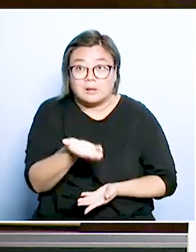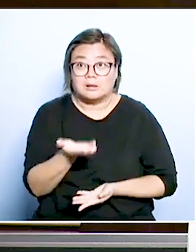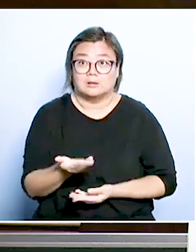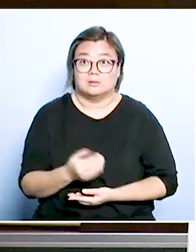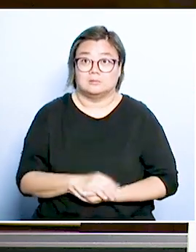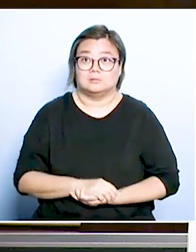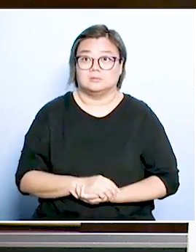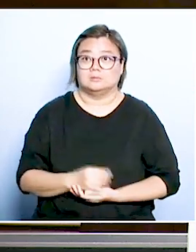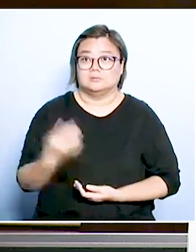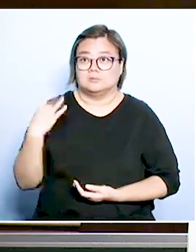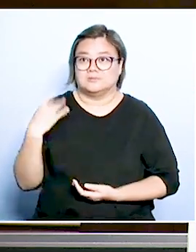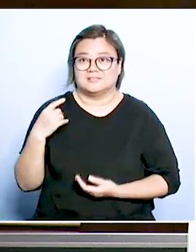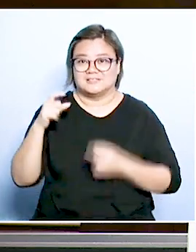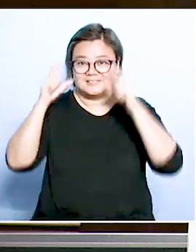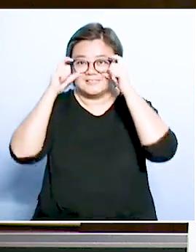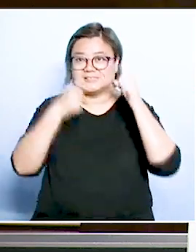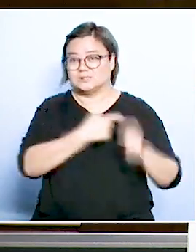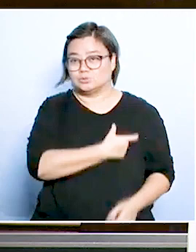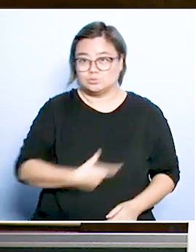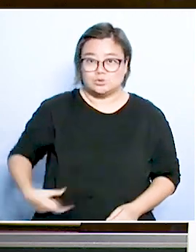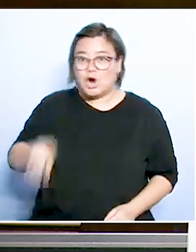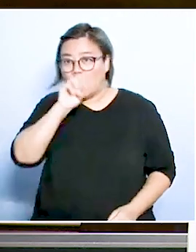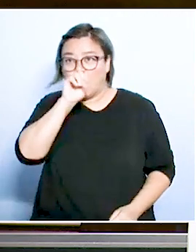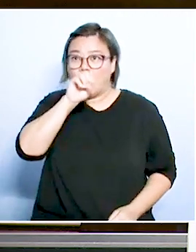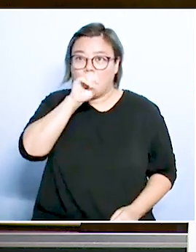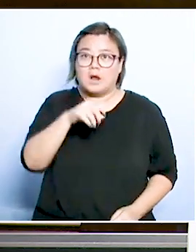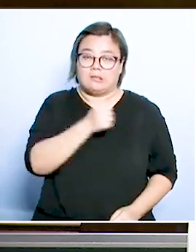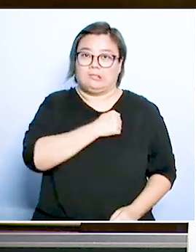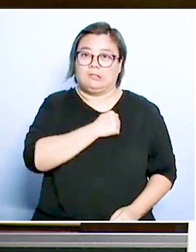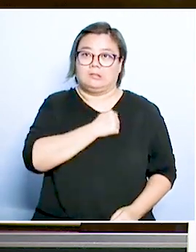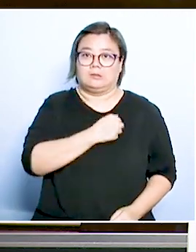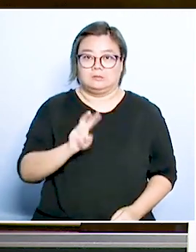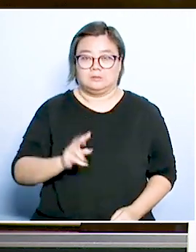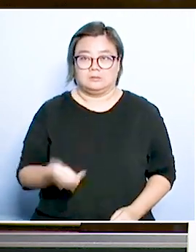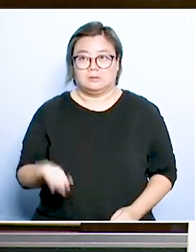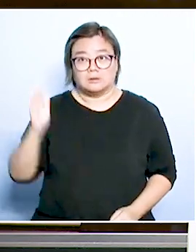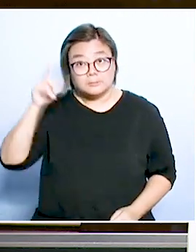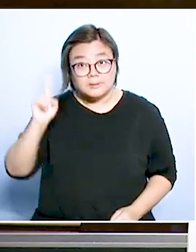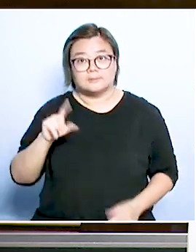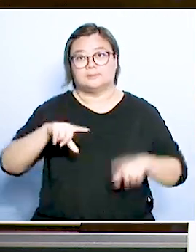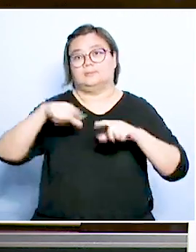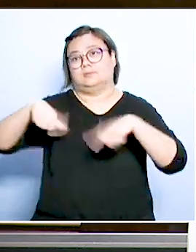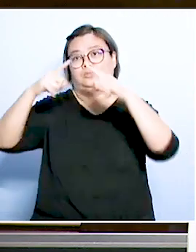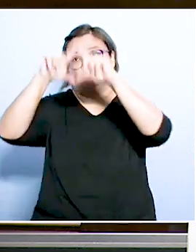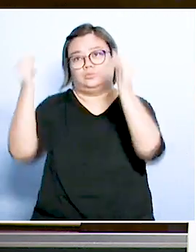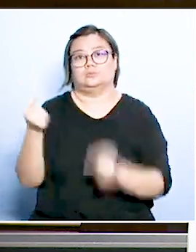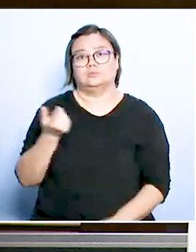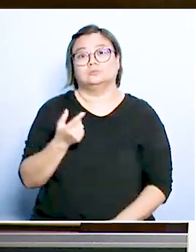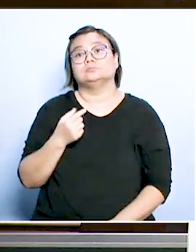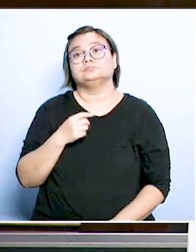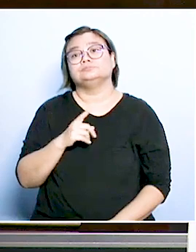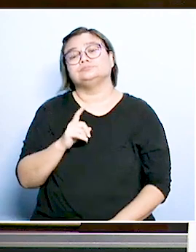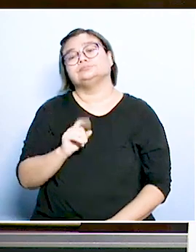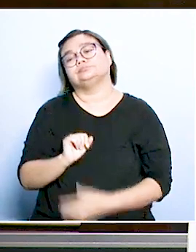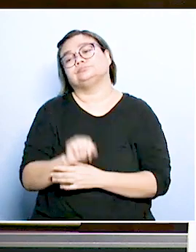乾。點解咧？因為你個特首涼薄啊嘛。家居照顧者，無論係照顧殘